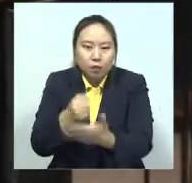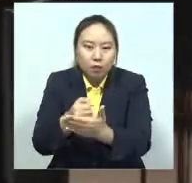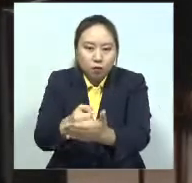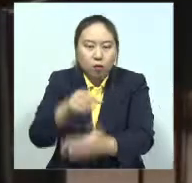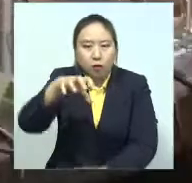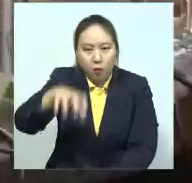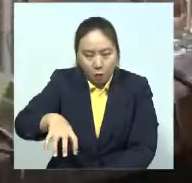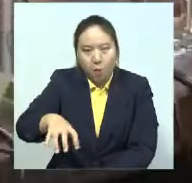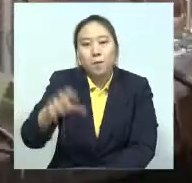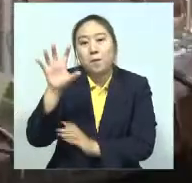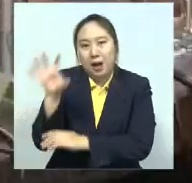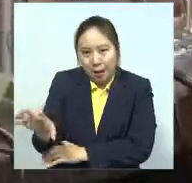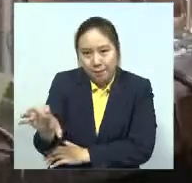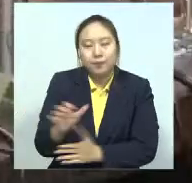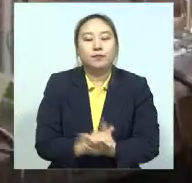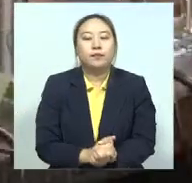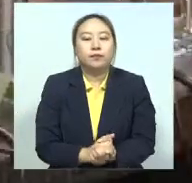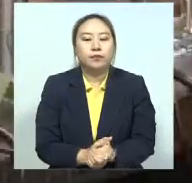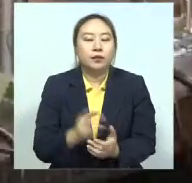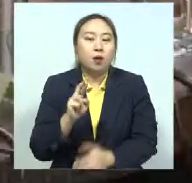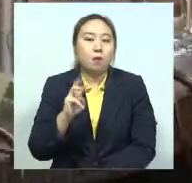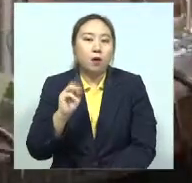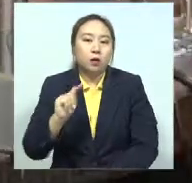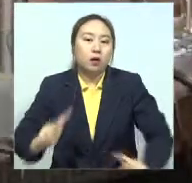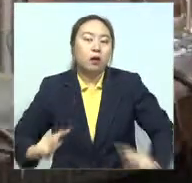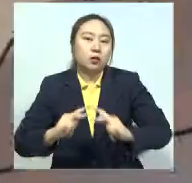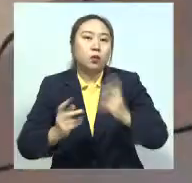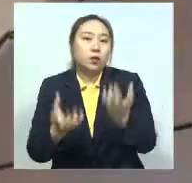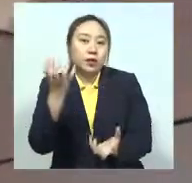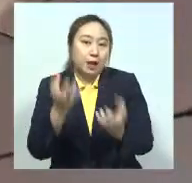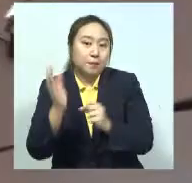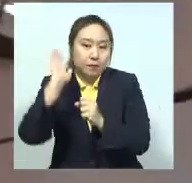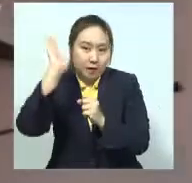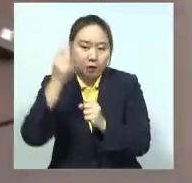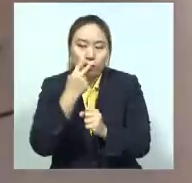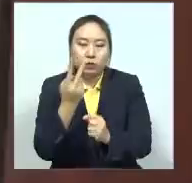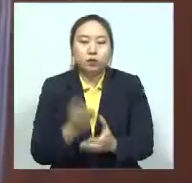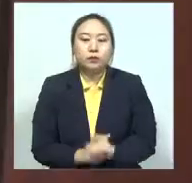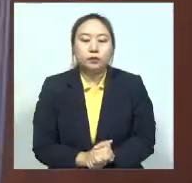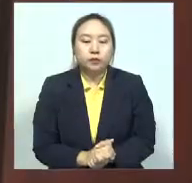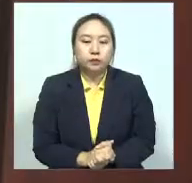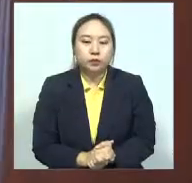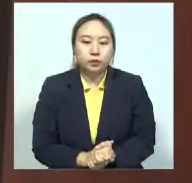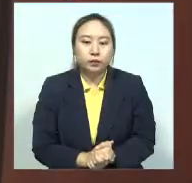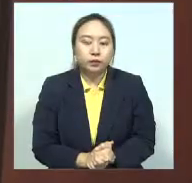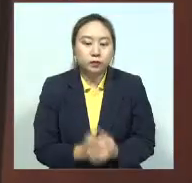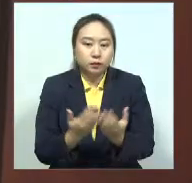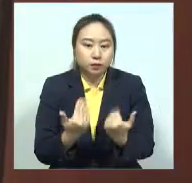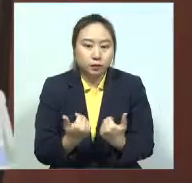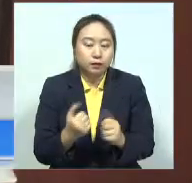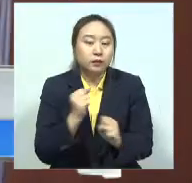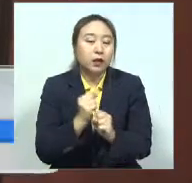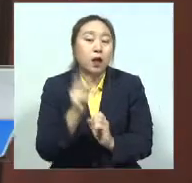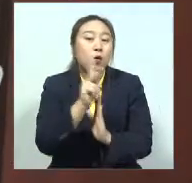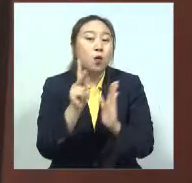าที่ของกรมบังคับคดีต่อไปฟังเสียงท่านรัฐมนตรีว่าการกระทรวงยุติธรรมครับ องค์ทำนอกเหนือไปจากกฎหมาย